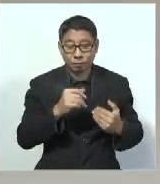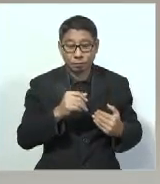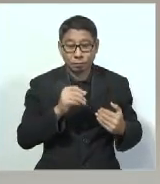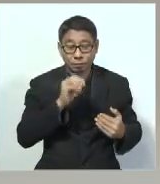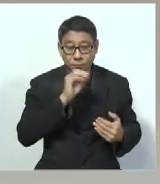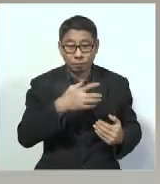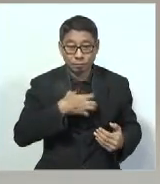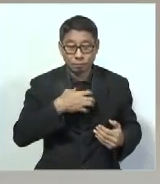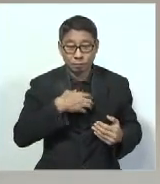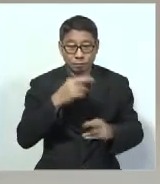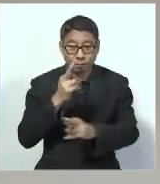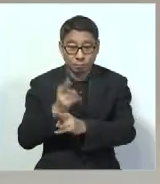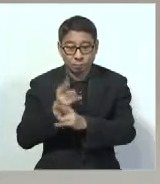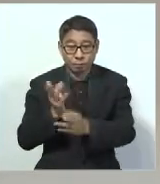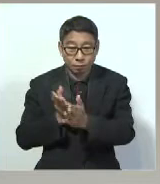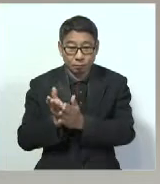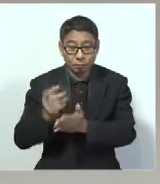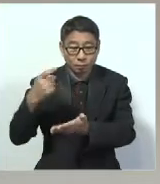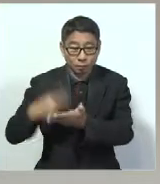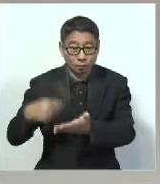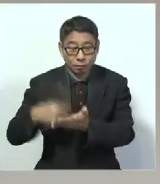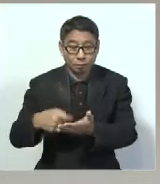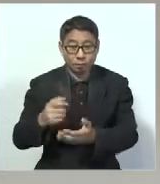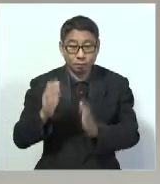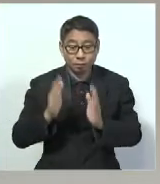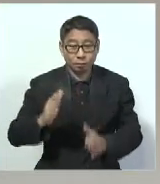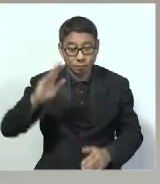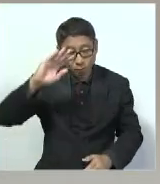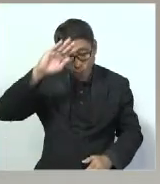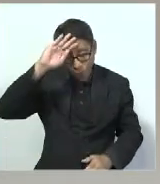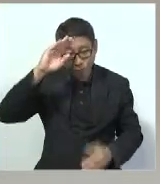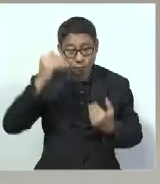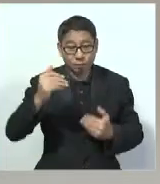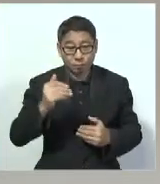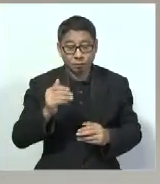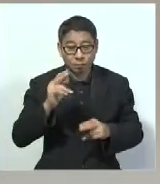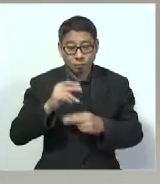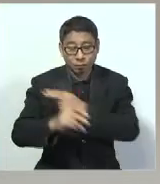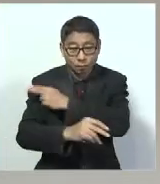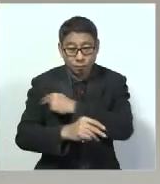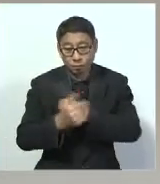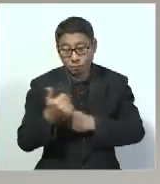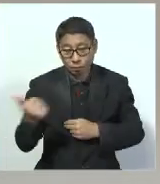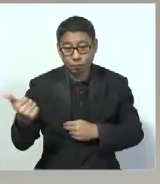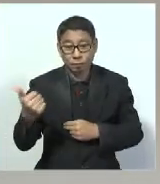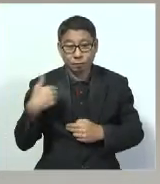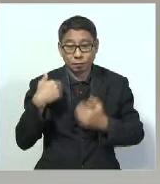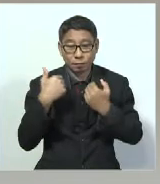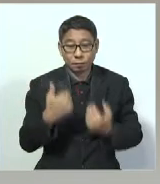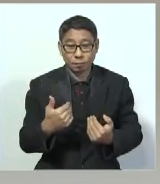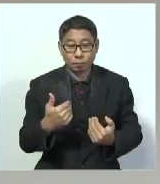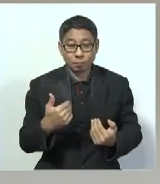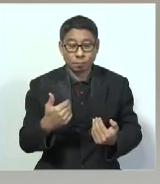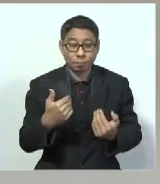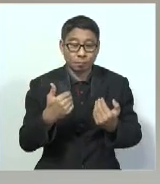าต้องการที่จะไปรักษาตามสิทธิประกันสังคมซึ่งคนไข้ทราบอยู่แล้วว่าของเขาอยู่ที่อื่นนะคะหลังจ